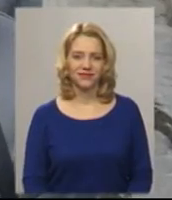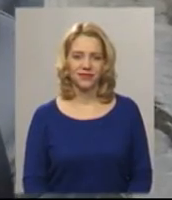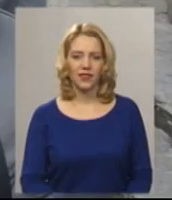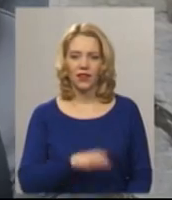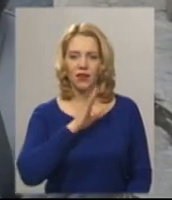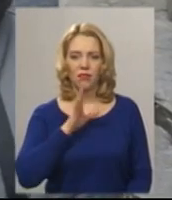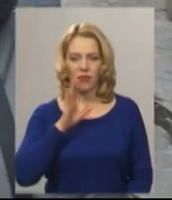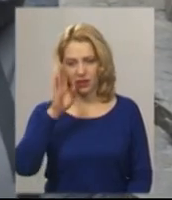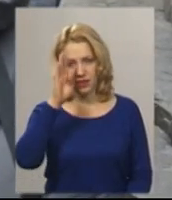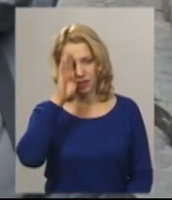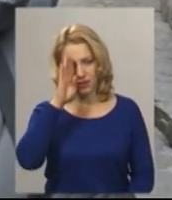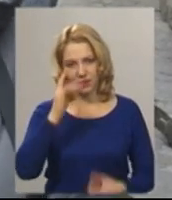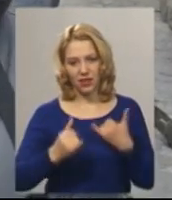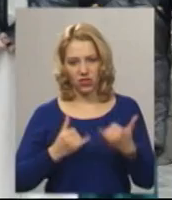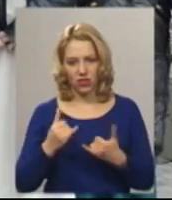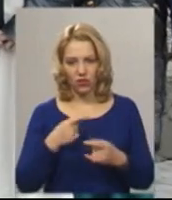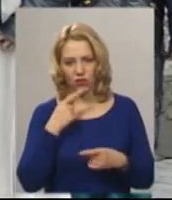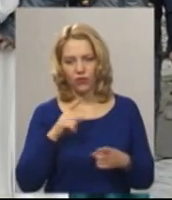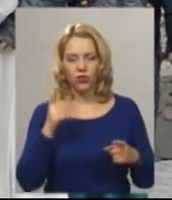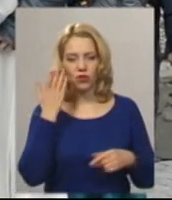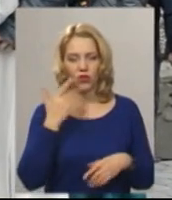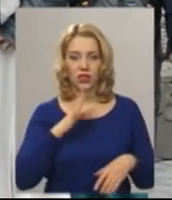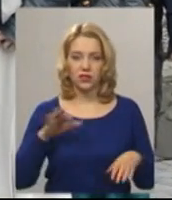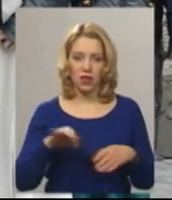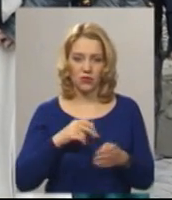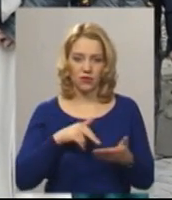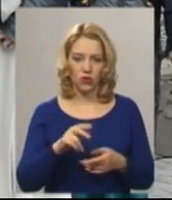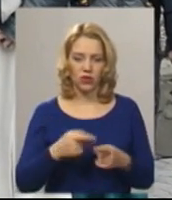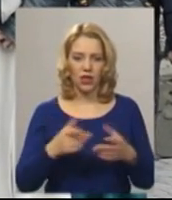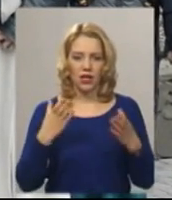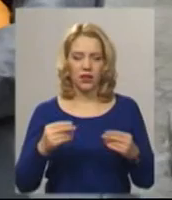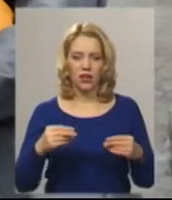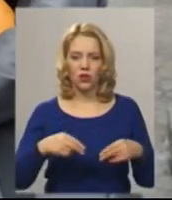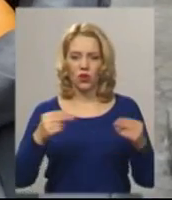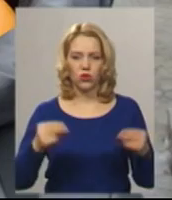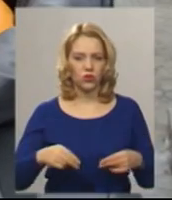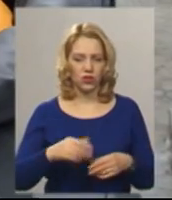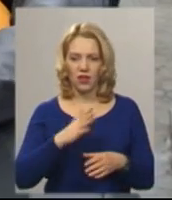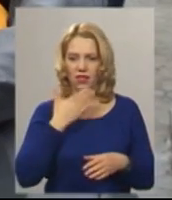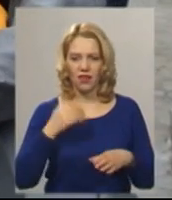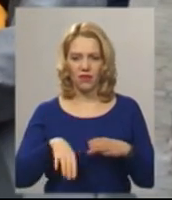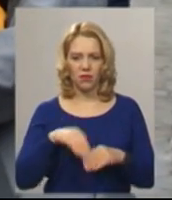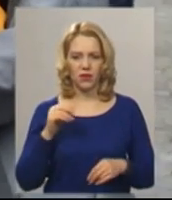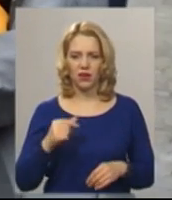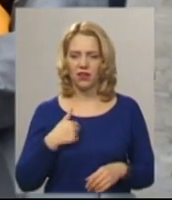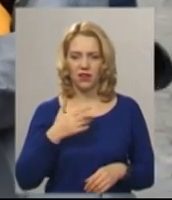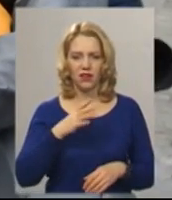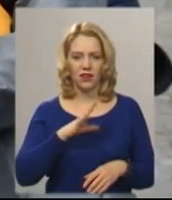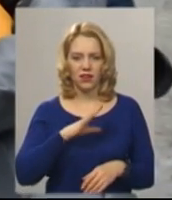Мати нареченого Людмила Баклашко каже, коли вона виходила заміж, день одруження не обирали. Ми, мабуть, дня не